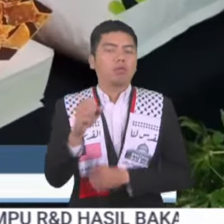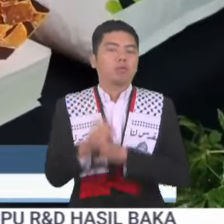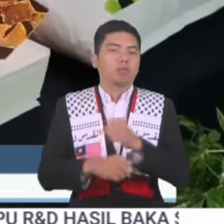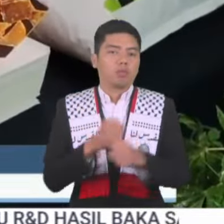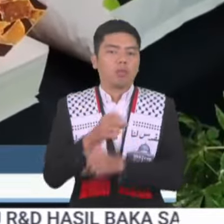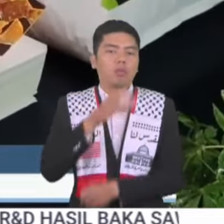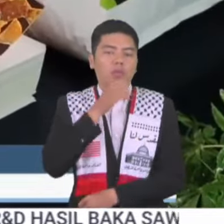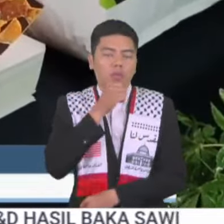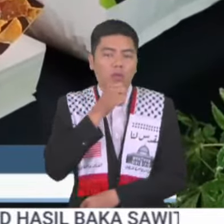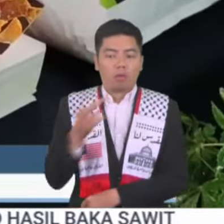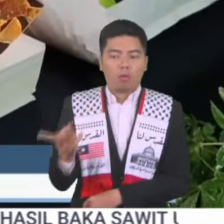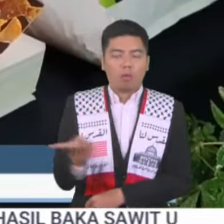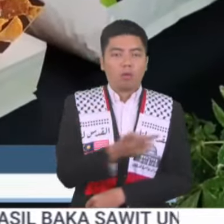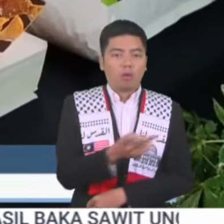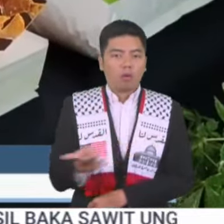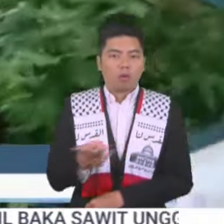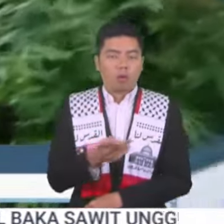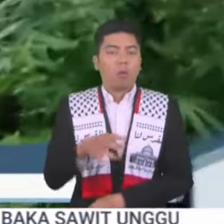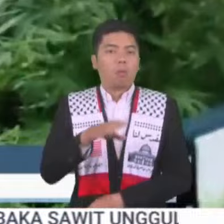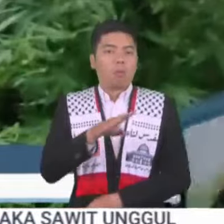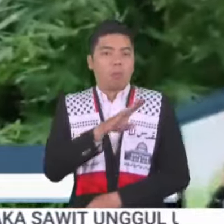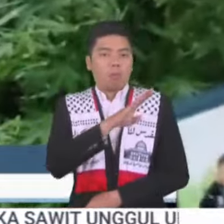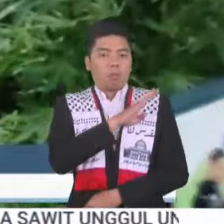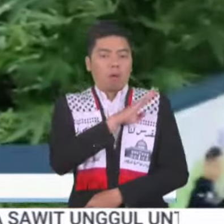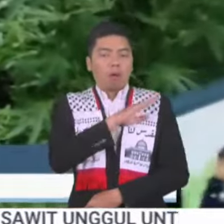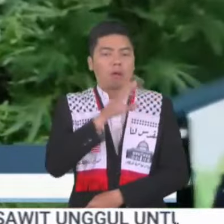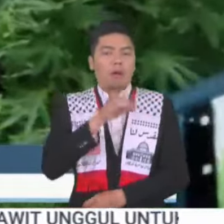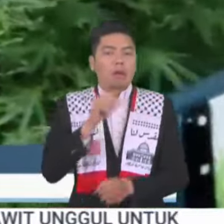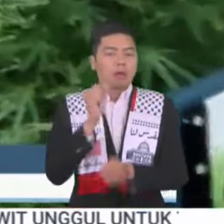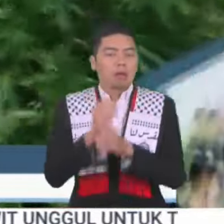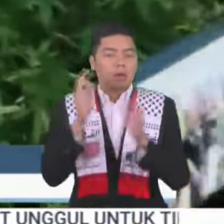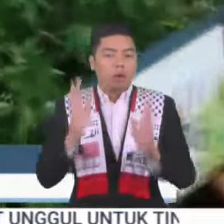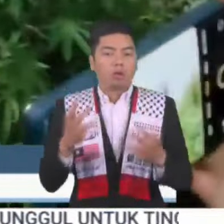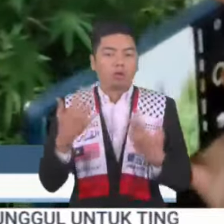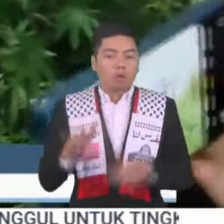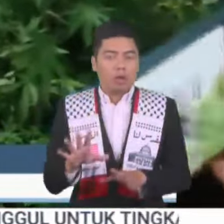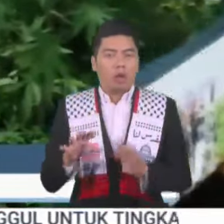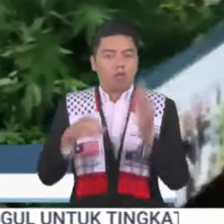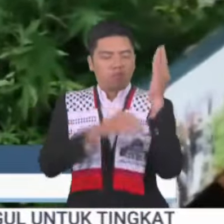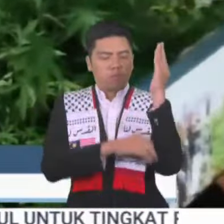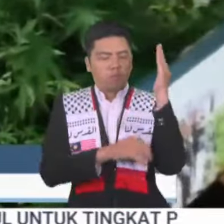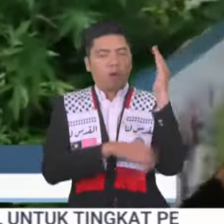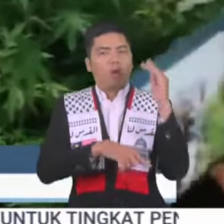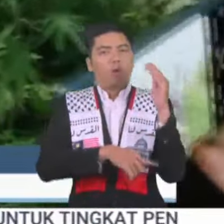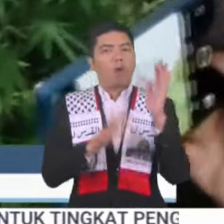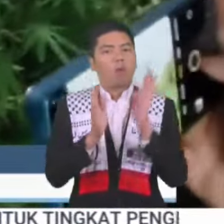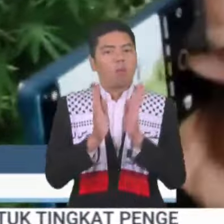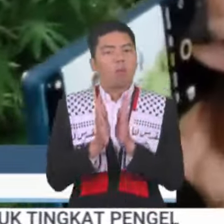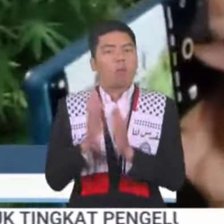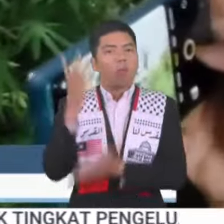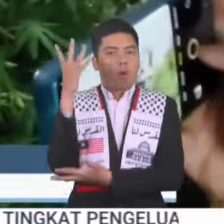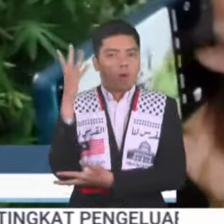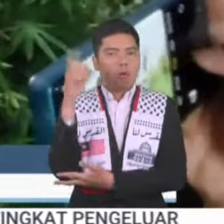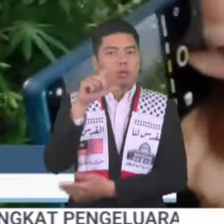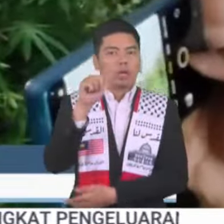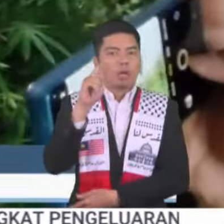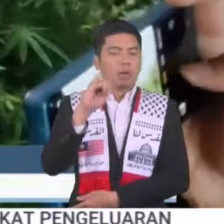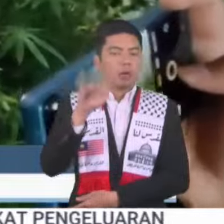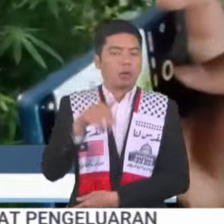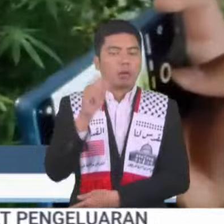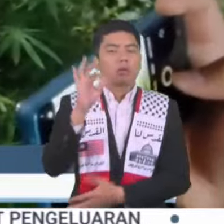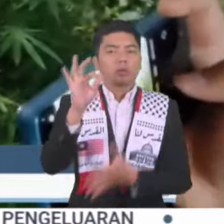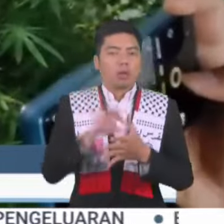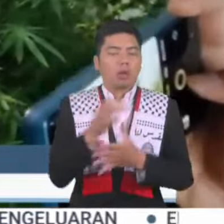tahun. Kedua-duanya merupakan majikan dan pekerja dan telah menanam pokok ganja sejak 9 bulan lepas. Tangkapan